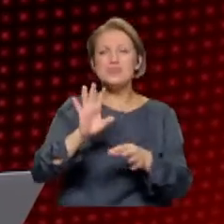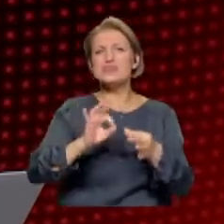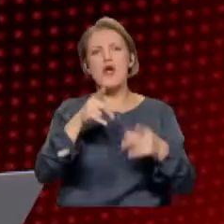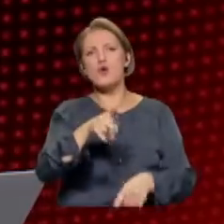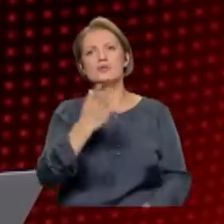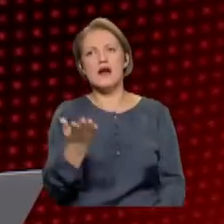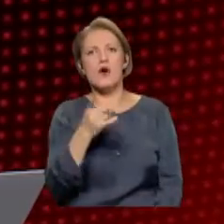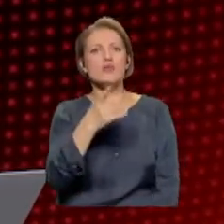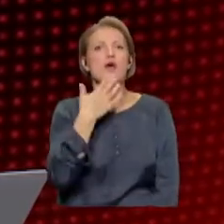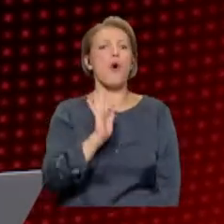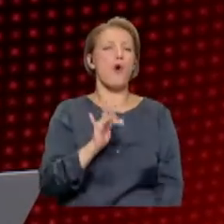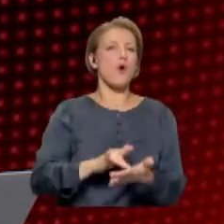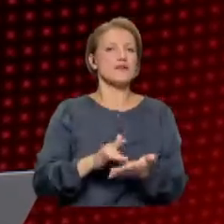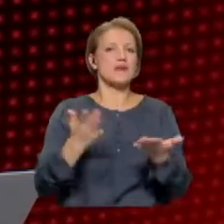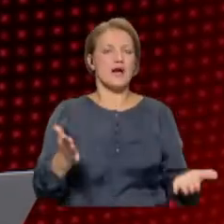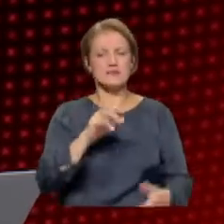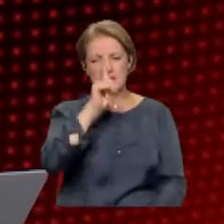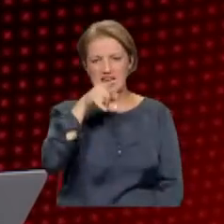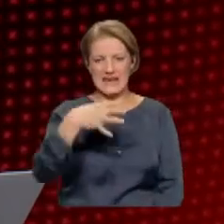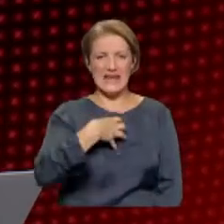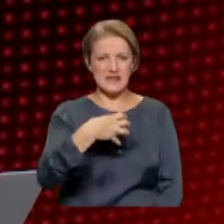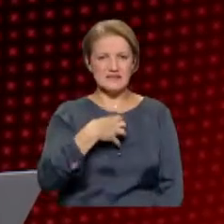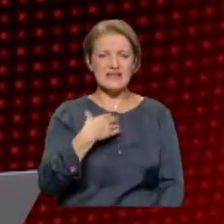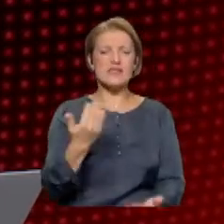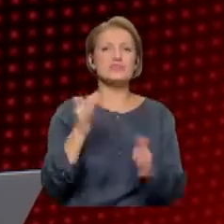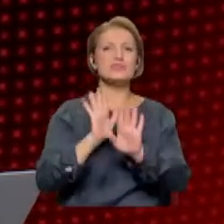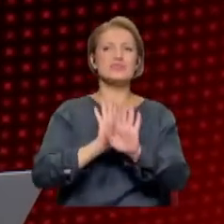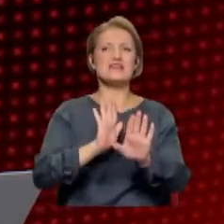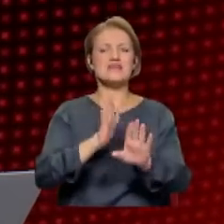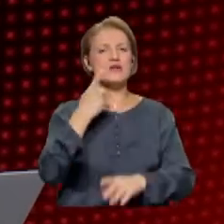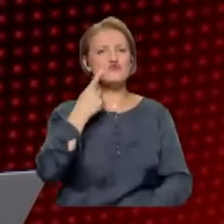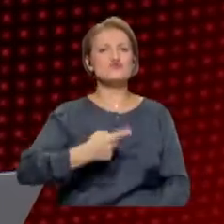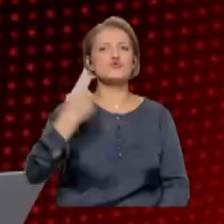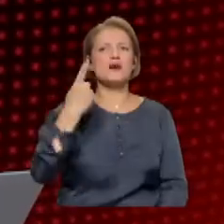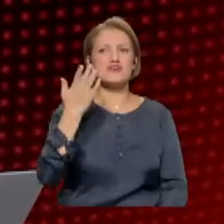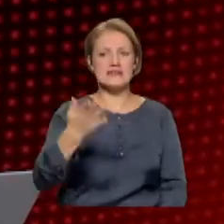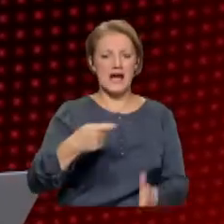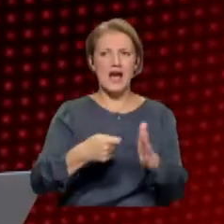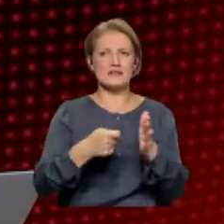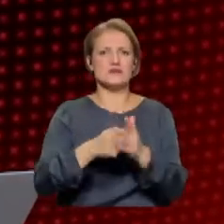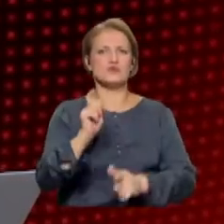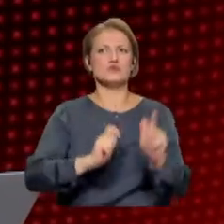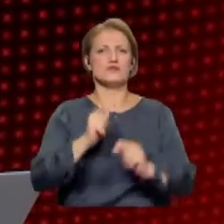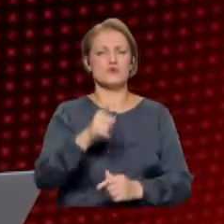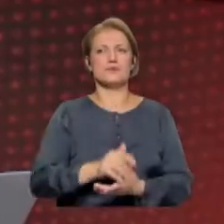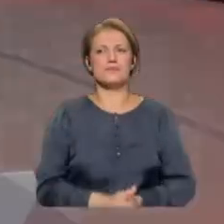onlar? Onlar yok ortada. Sadece kendisine destek olarak Cumhurbaşkanının da adını